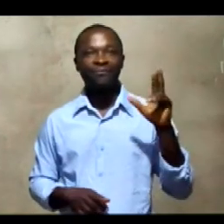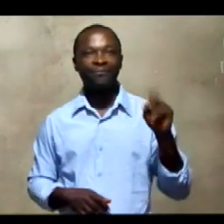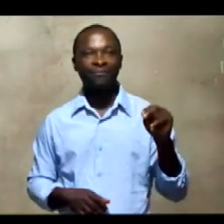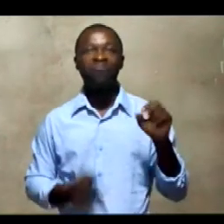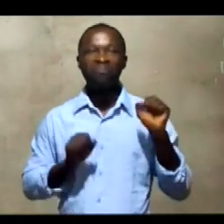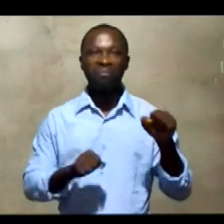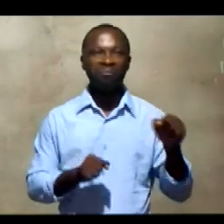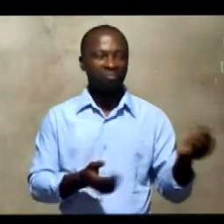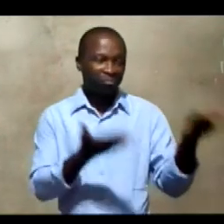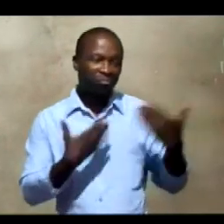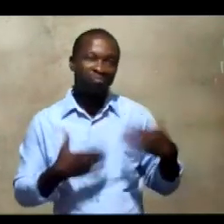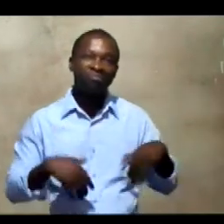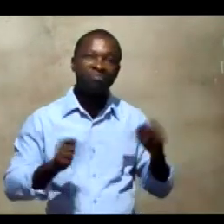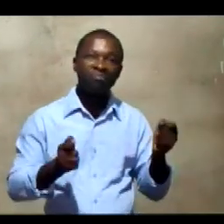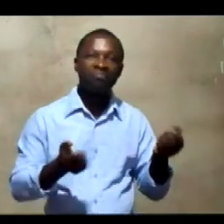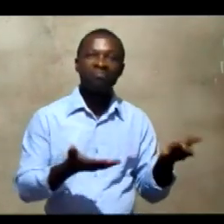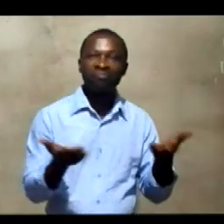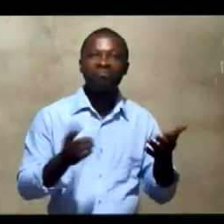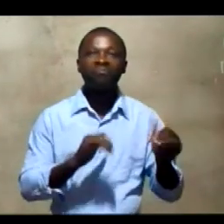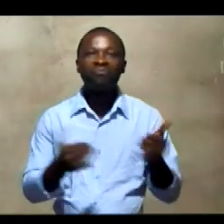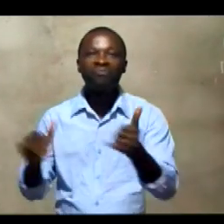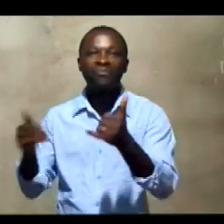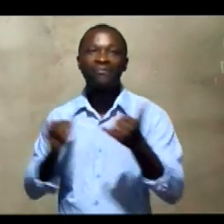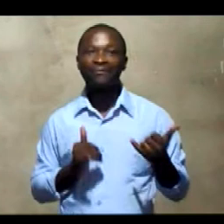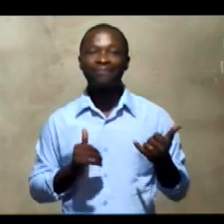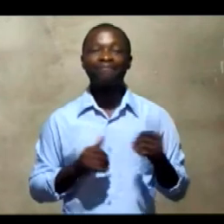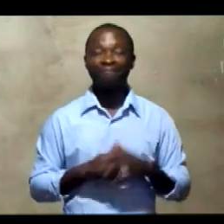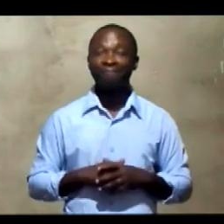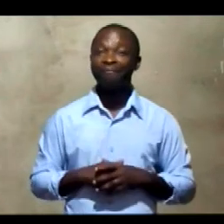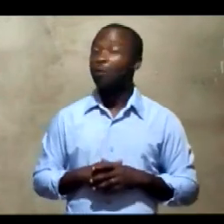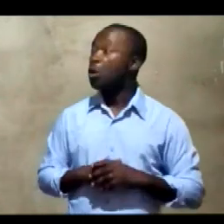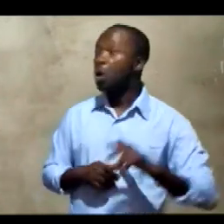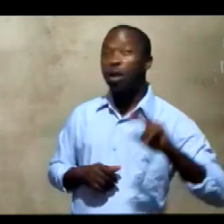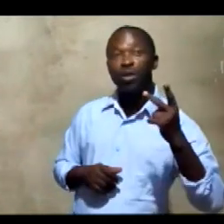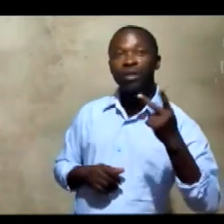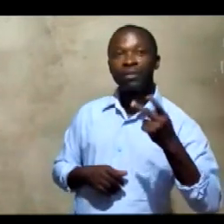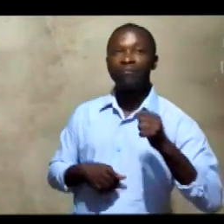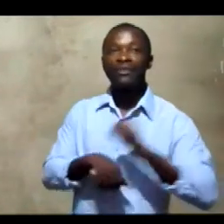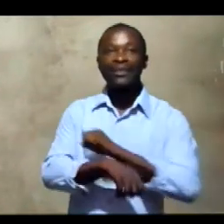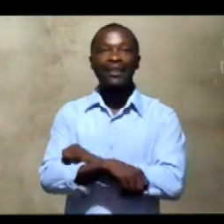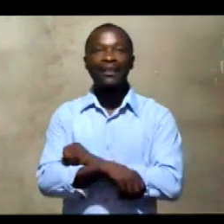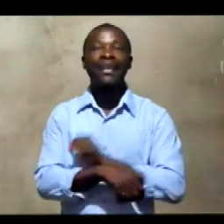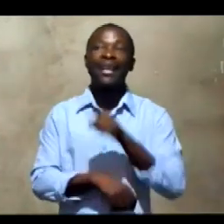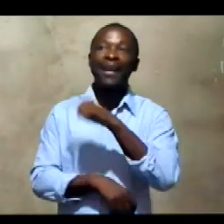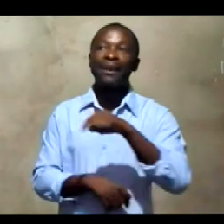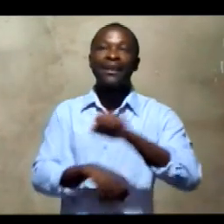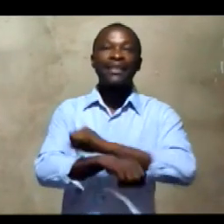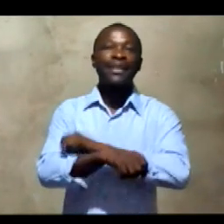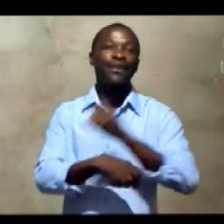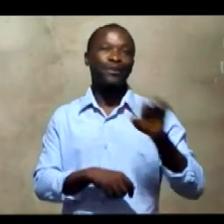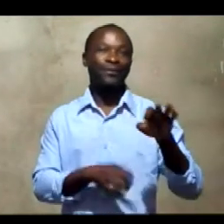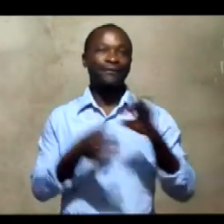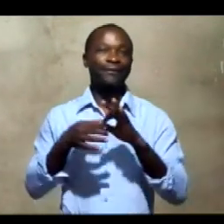centre urbain de la capitale économique camerounaise que se dresse le deuxième stade de compétition, le stade de la réunification de Bépanda. La